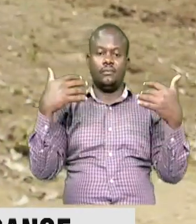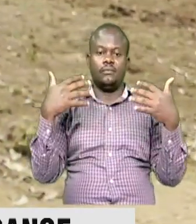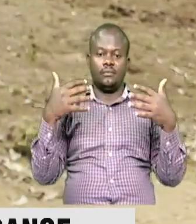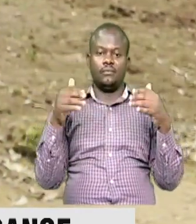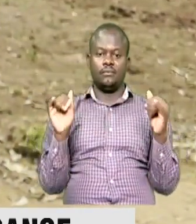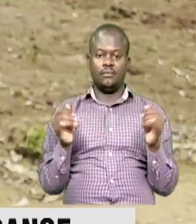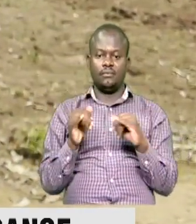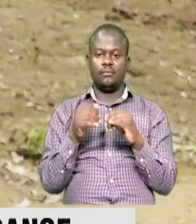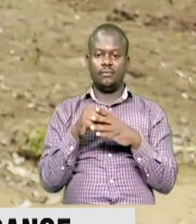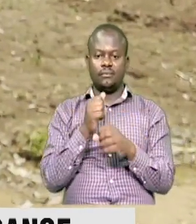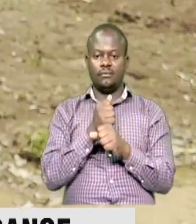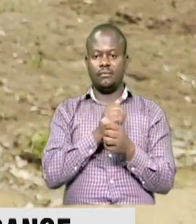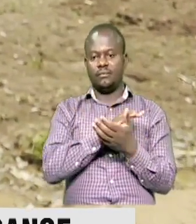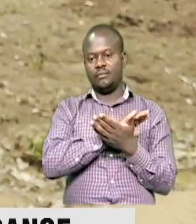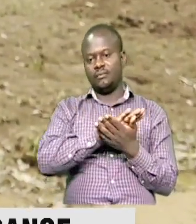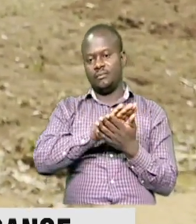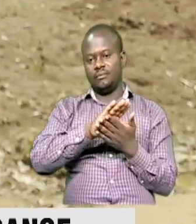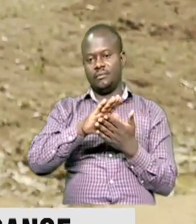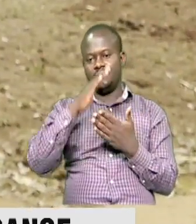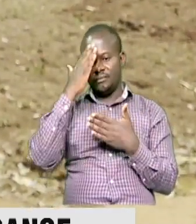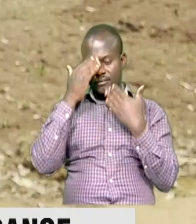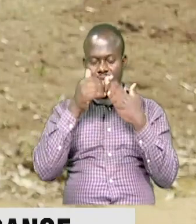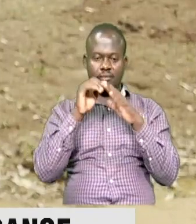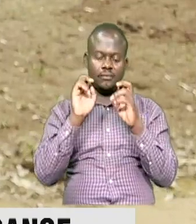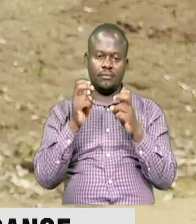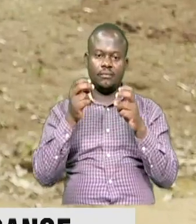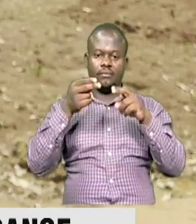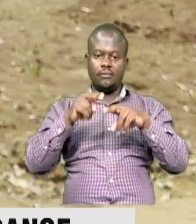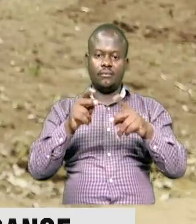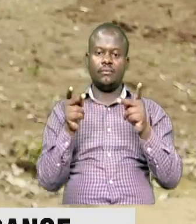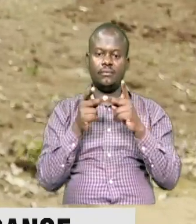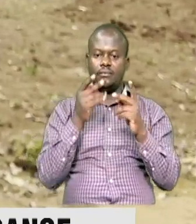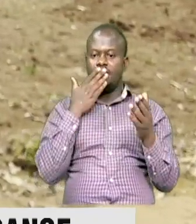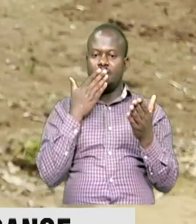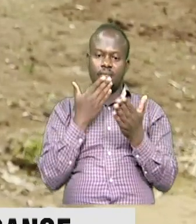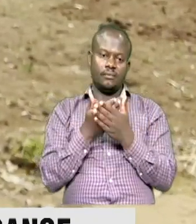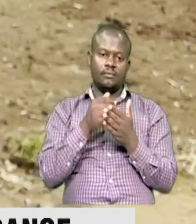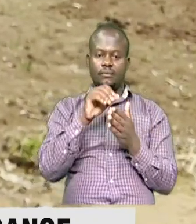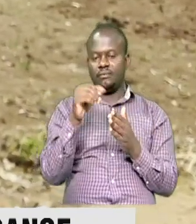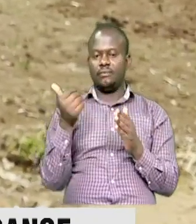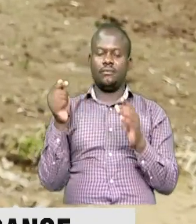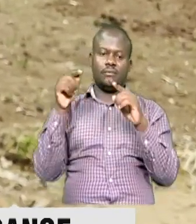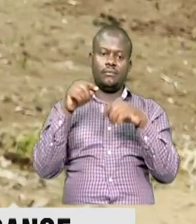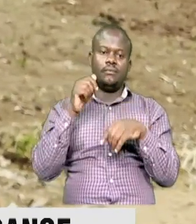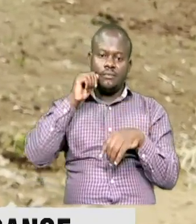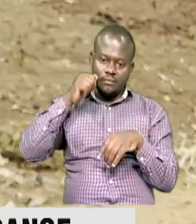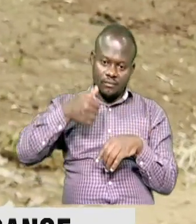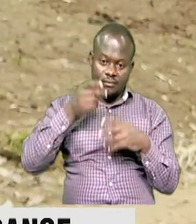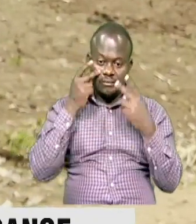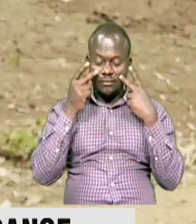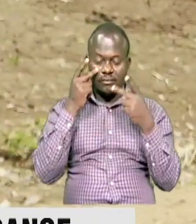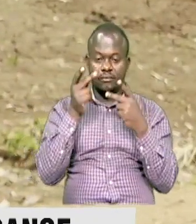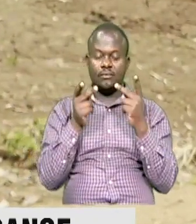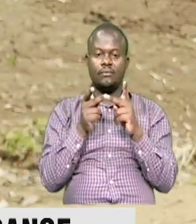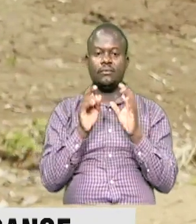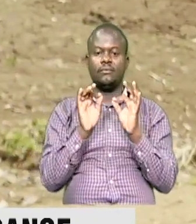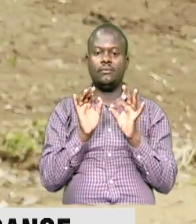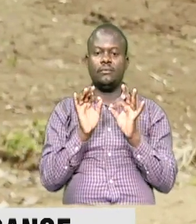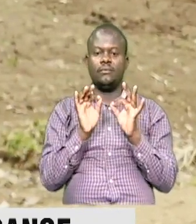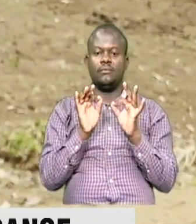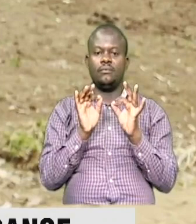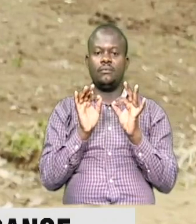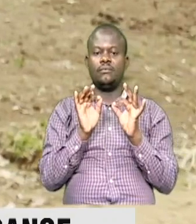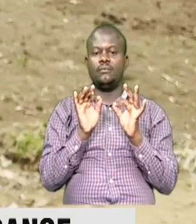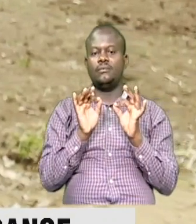icyo twakora isuku n'isukura kugira ngo habe heza mbese n'undi uzaza ejo azasanga dufite ikibuga gitengamaye kandi kimeze